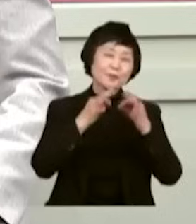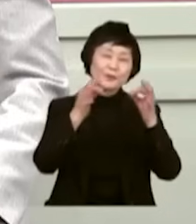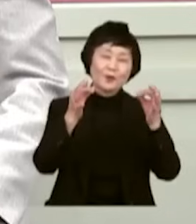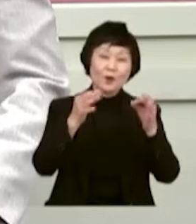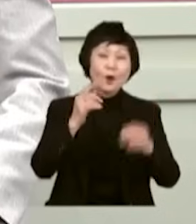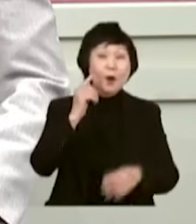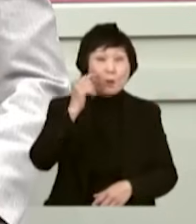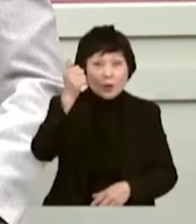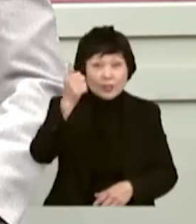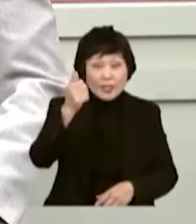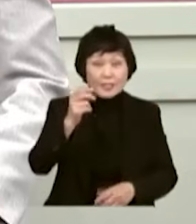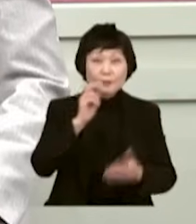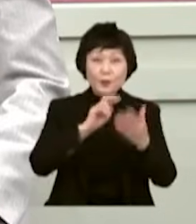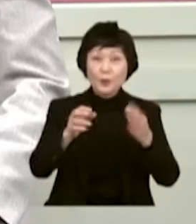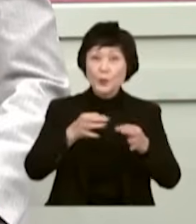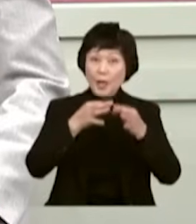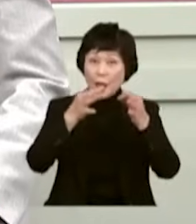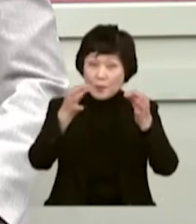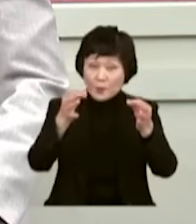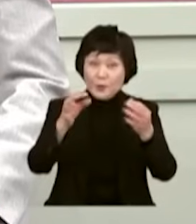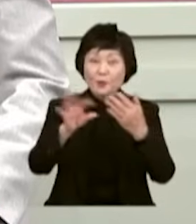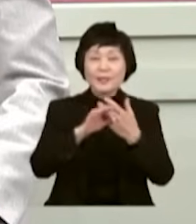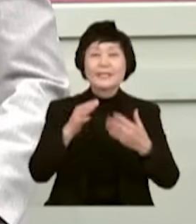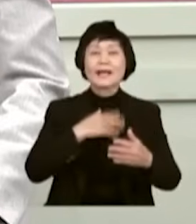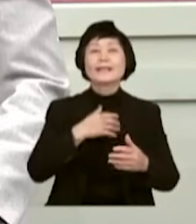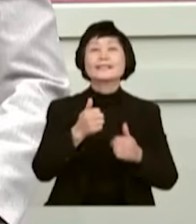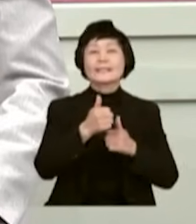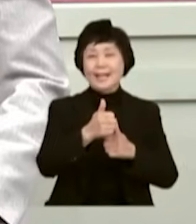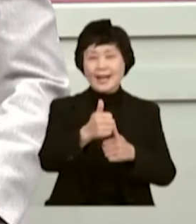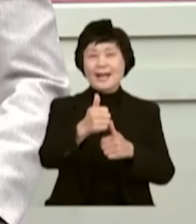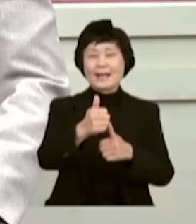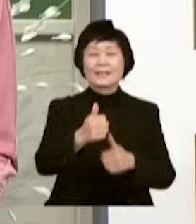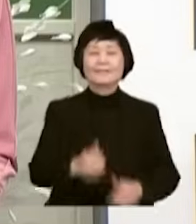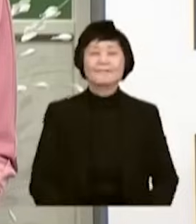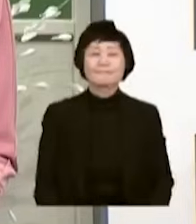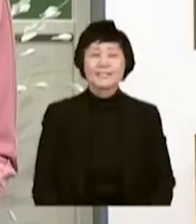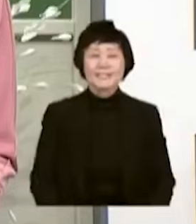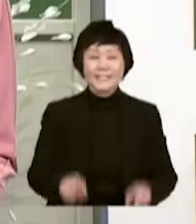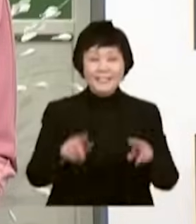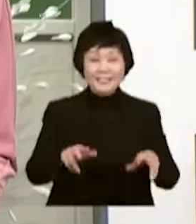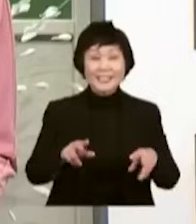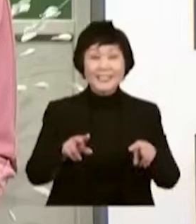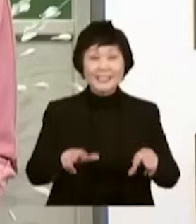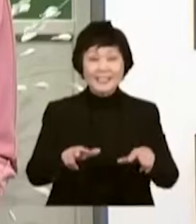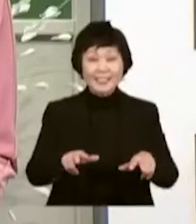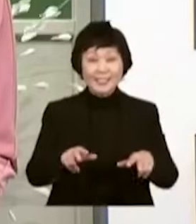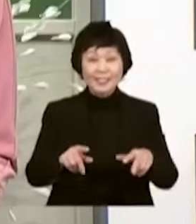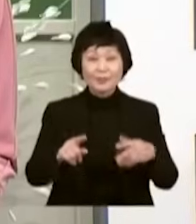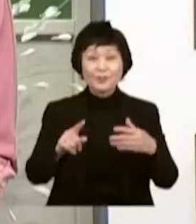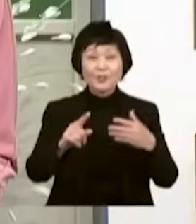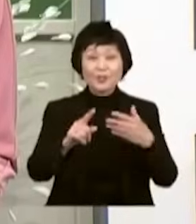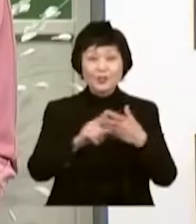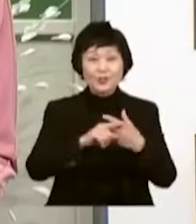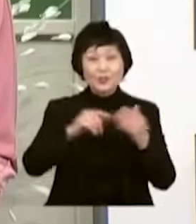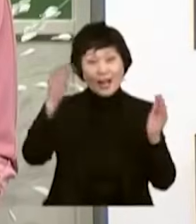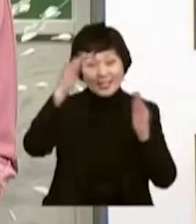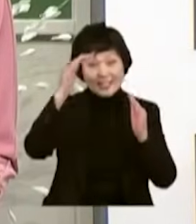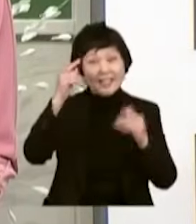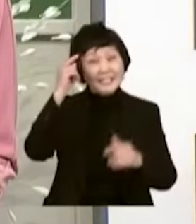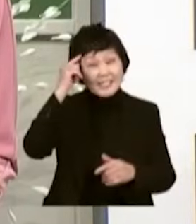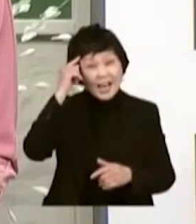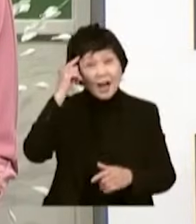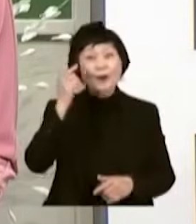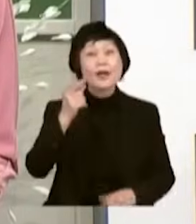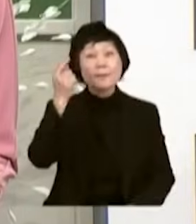무조건 저는 목사님이 딱 선창하면 무조건 따라가요. 그러면은 지금 중학생이라고 생각하고 네. 지금 학교 가는 거예요. 네. 네. 자, 학교